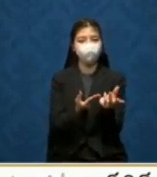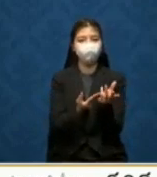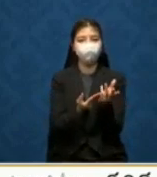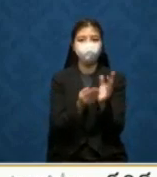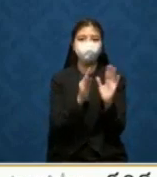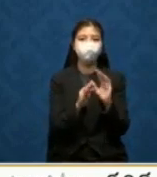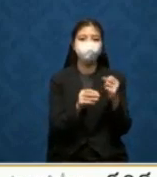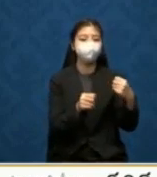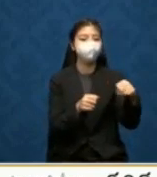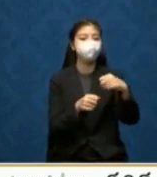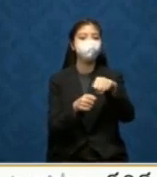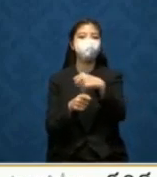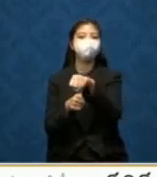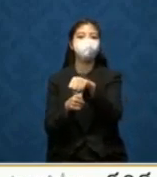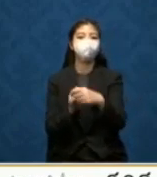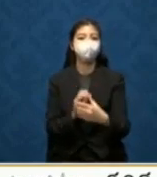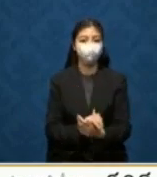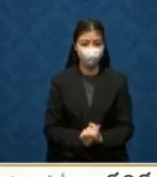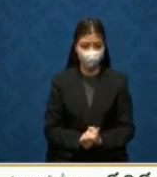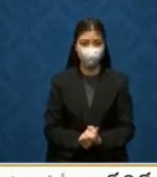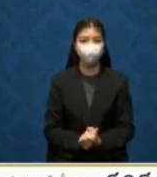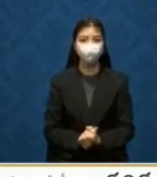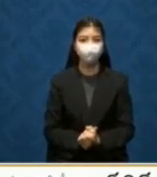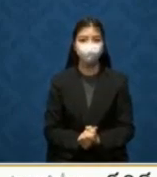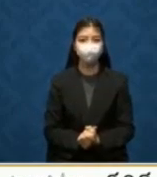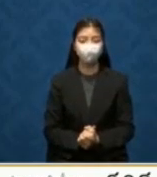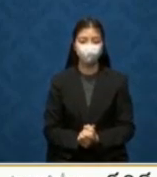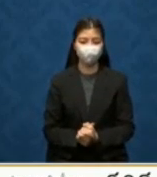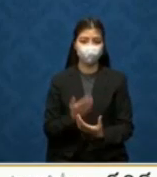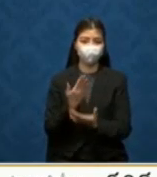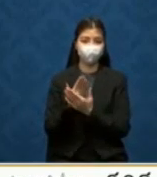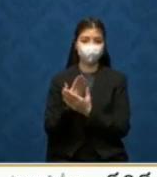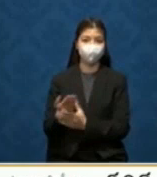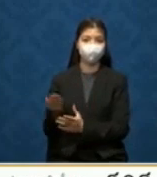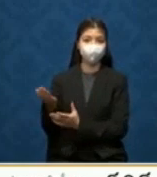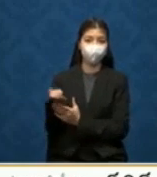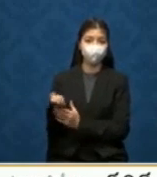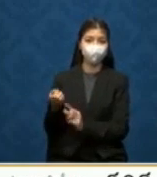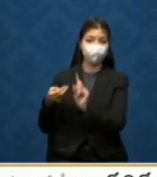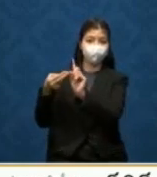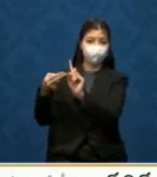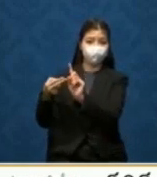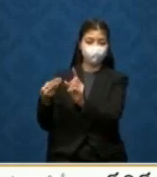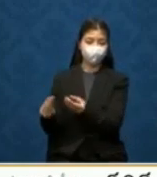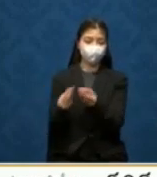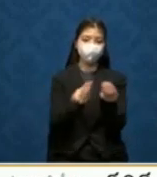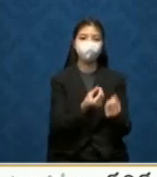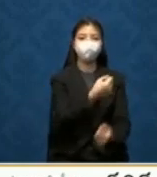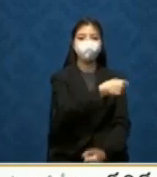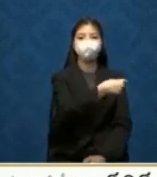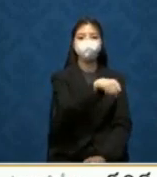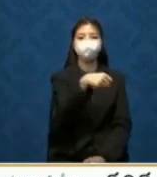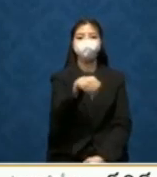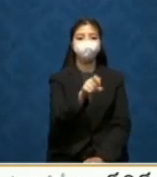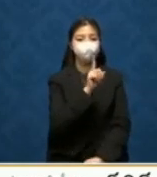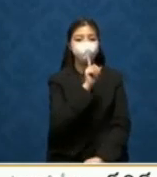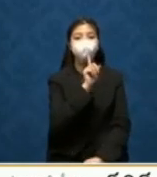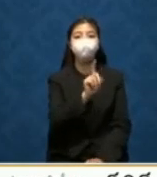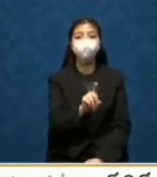คนละ 10บาทพ่อไปยืนมาหมื่นนึงมาแจกให้ลูกคนละ 10บาทผมถามท่าน